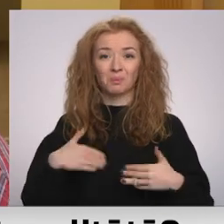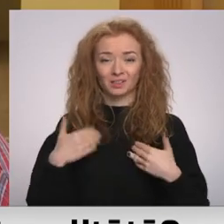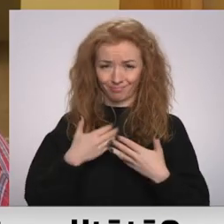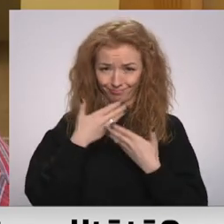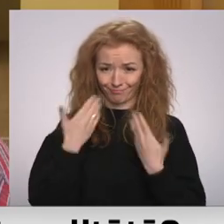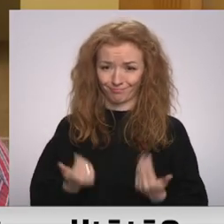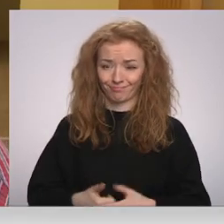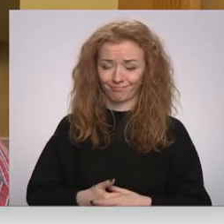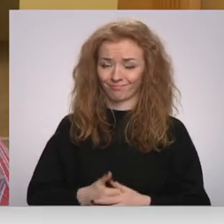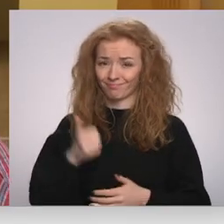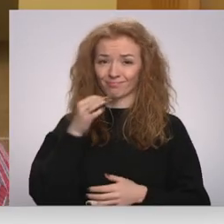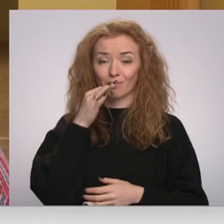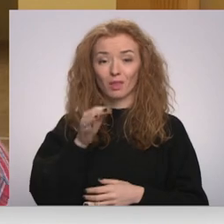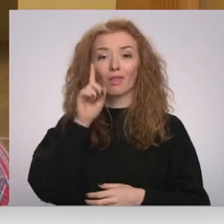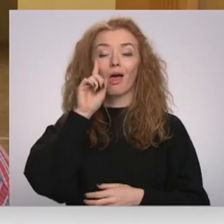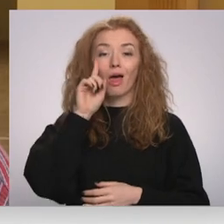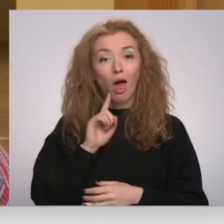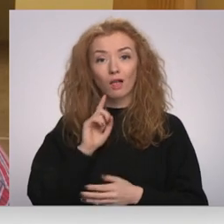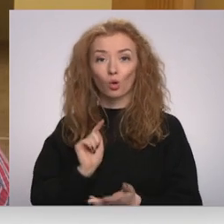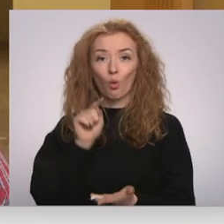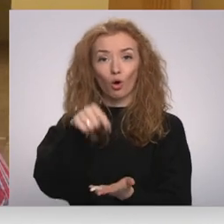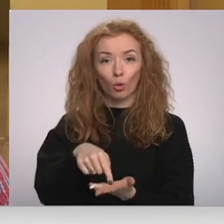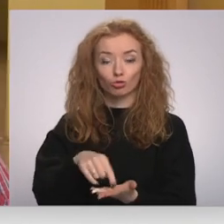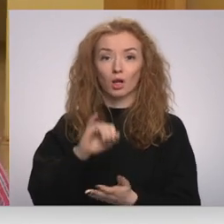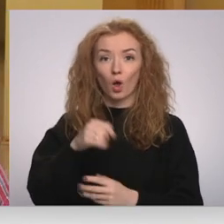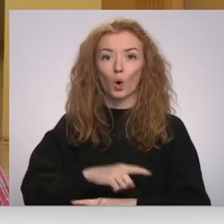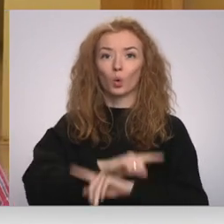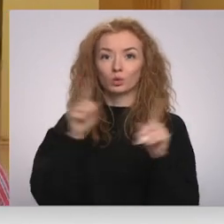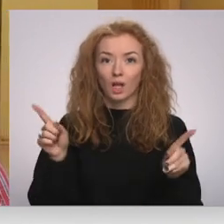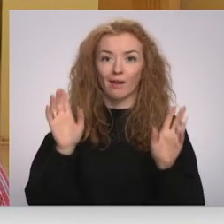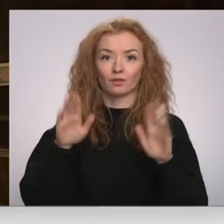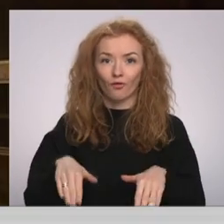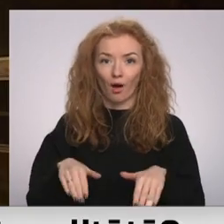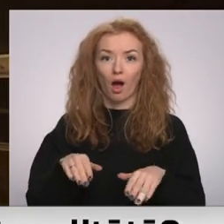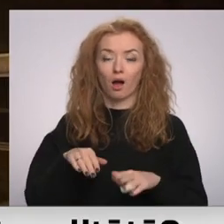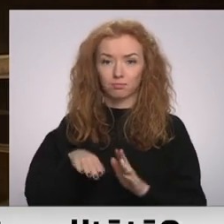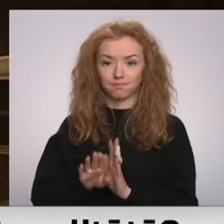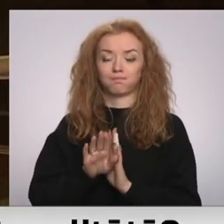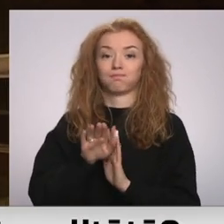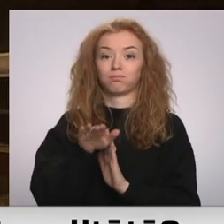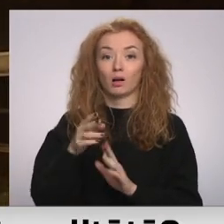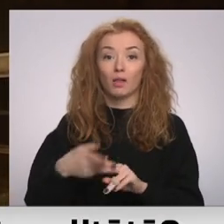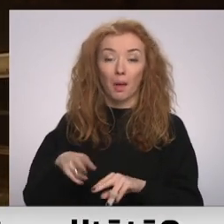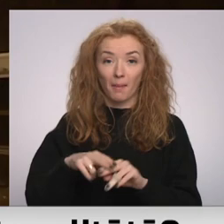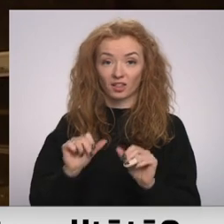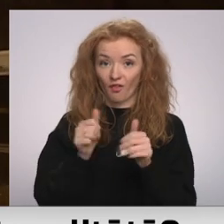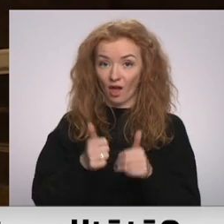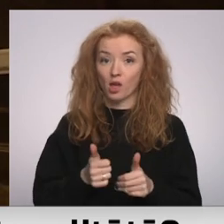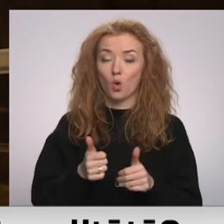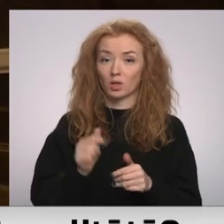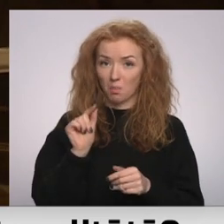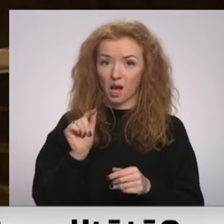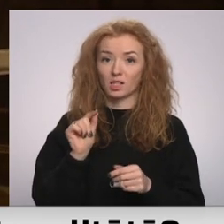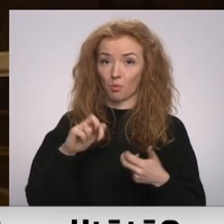uzskatu, kas ir ērta tikšana, tā ir, ka tu uzreiz vari tikt. Tādējādi veidojas apburtais